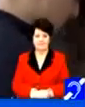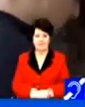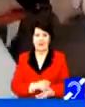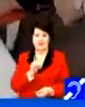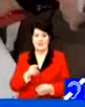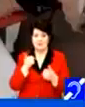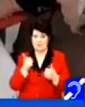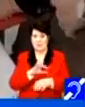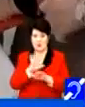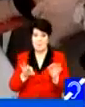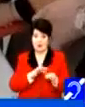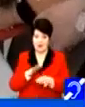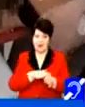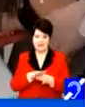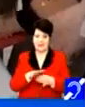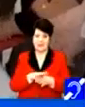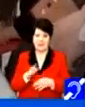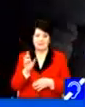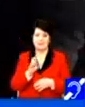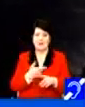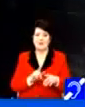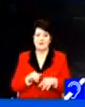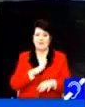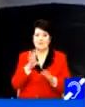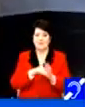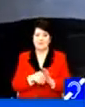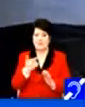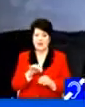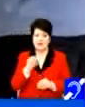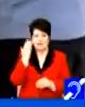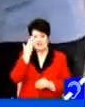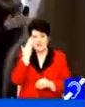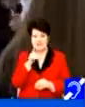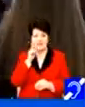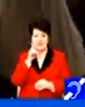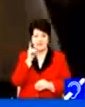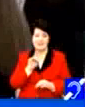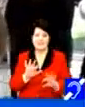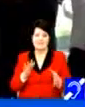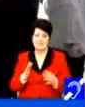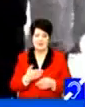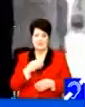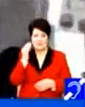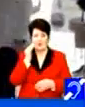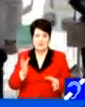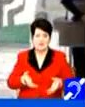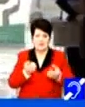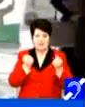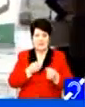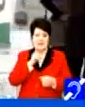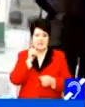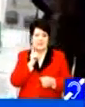Cele mai bune proiecte realizate de tineri din Bălți au fost prezentate în cadrul Galei Inițiativelor de Tineret. Evenimentul are ca scop susținerea tinerilor